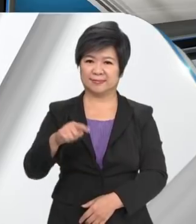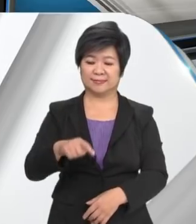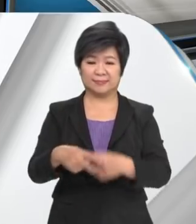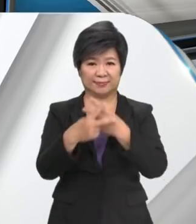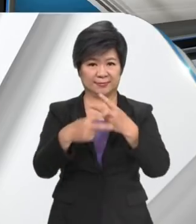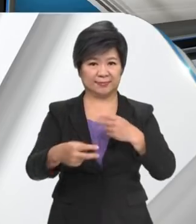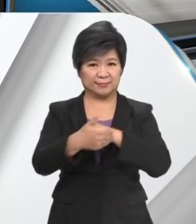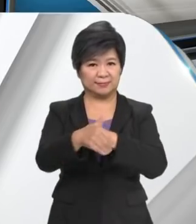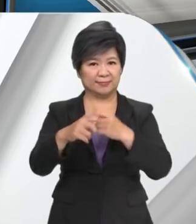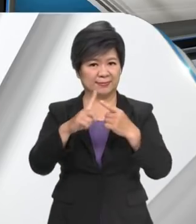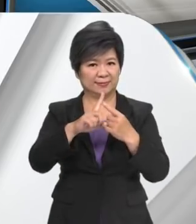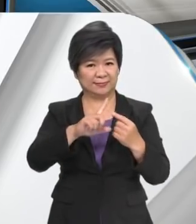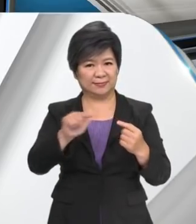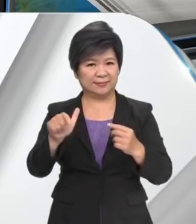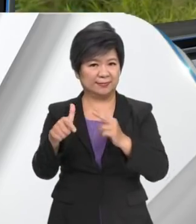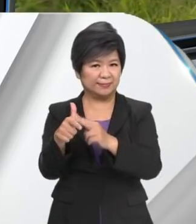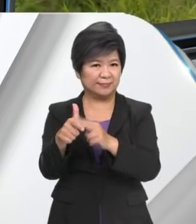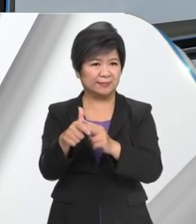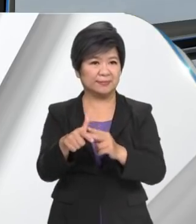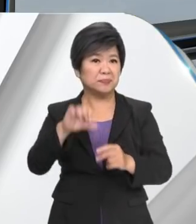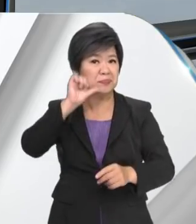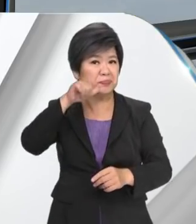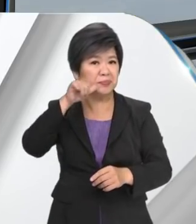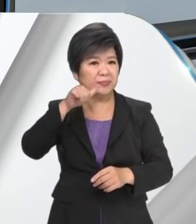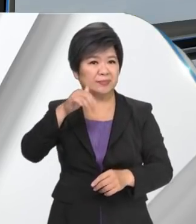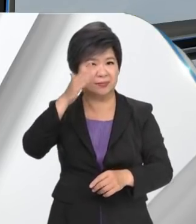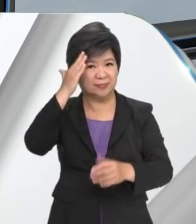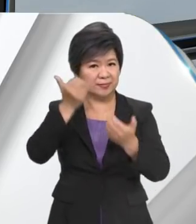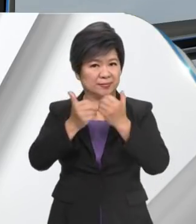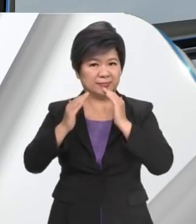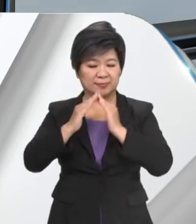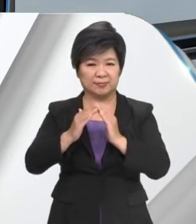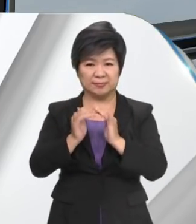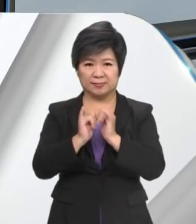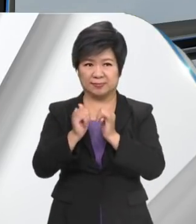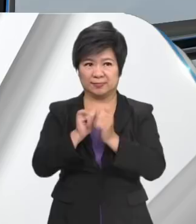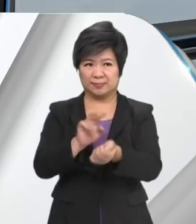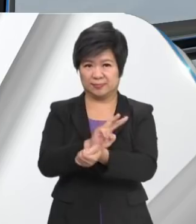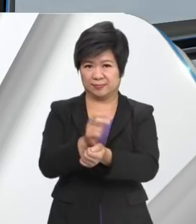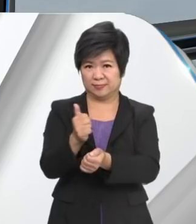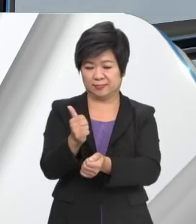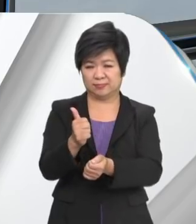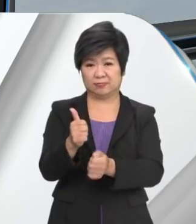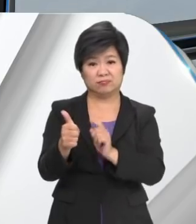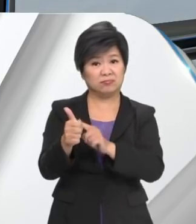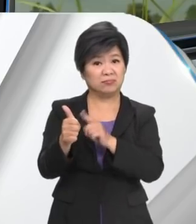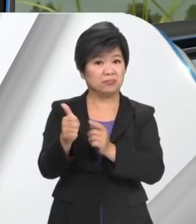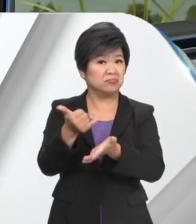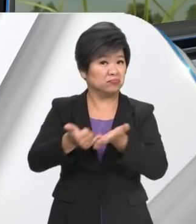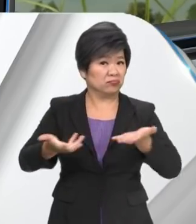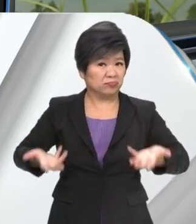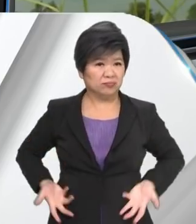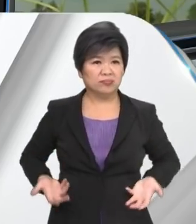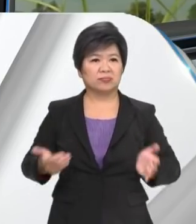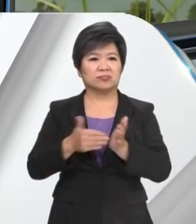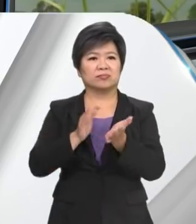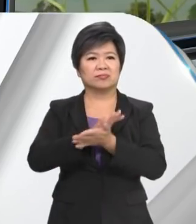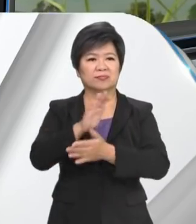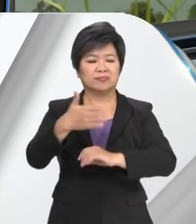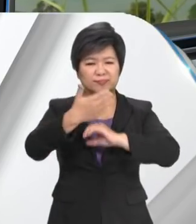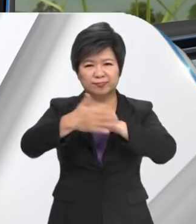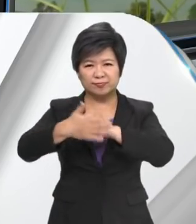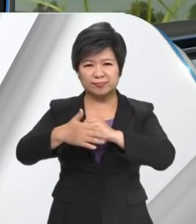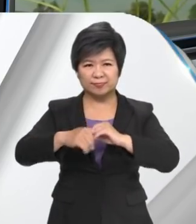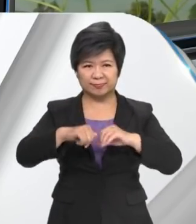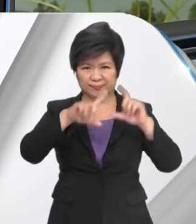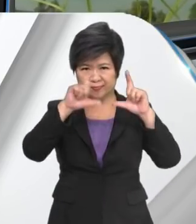客家庄英文消息为大家捎带：苗栗镇头份市市民林吉出退休之后透过业障记